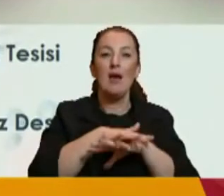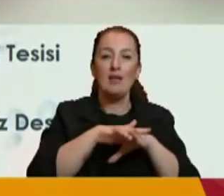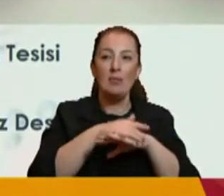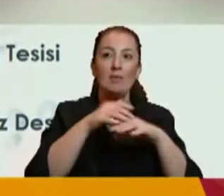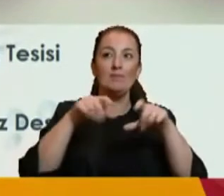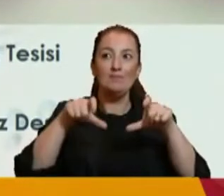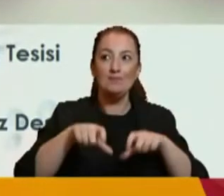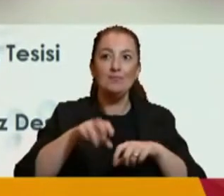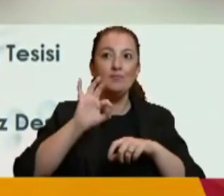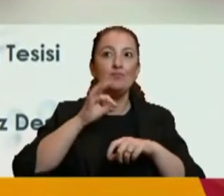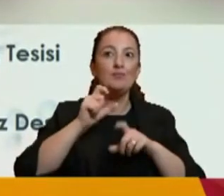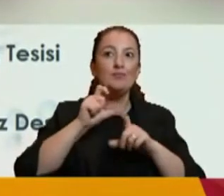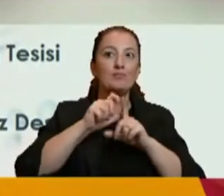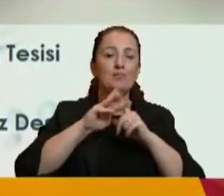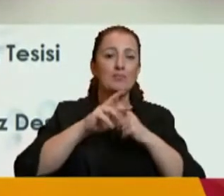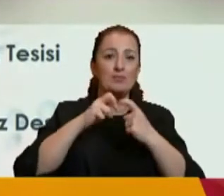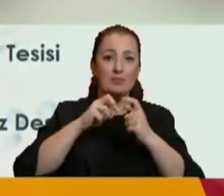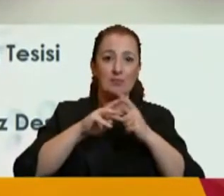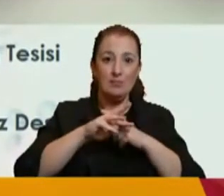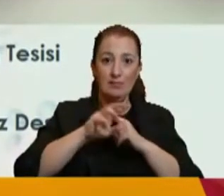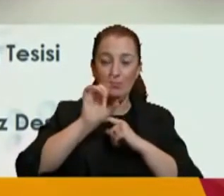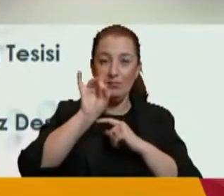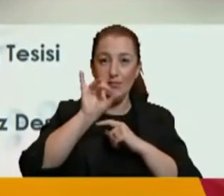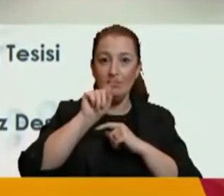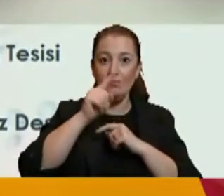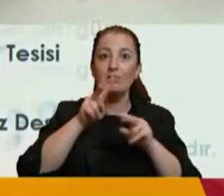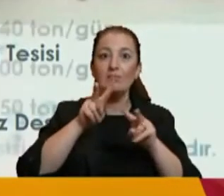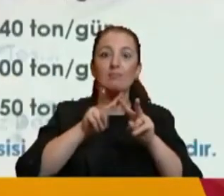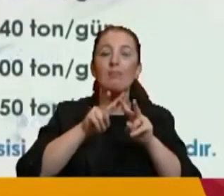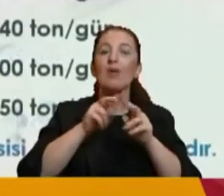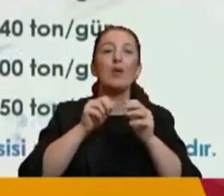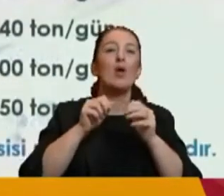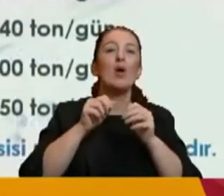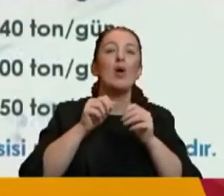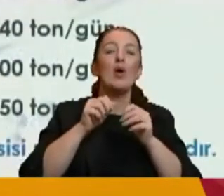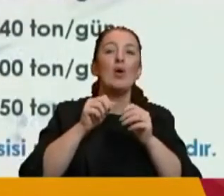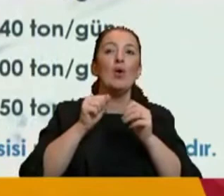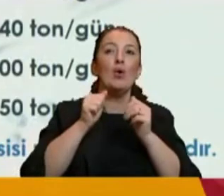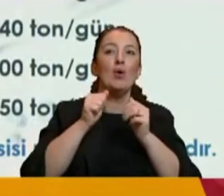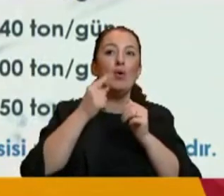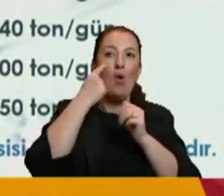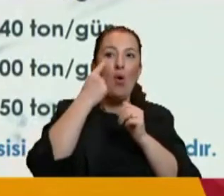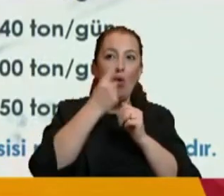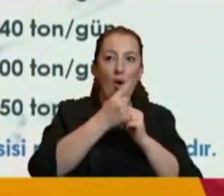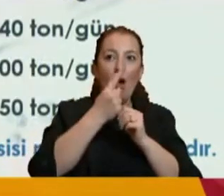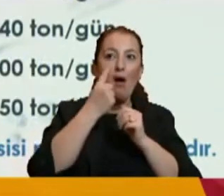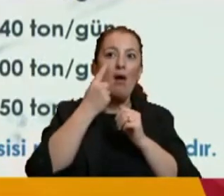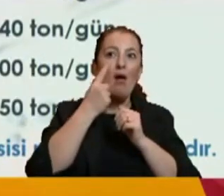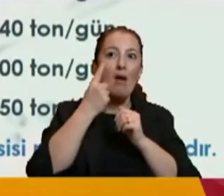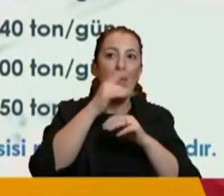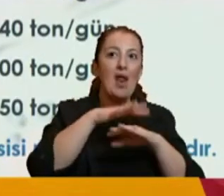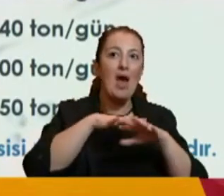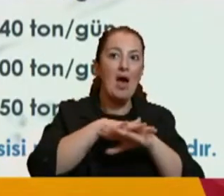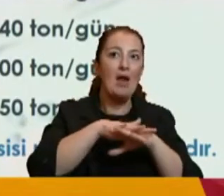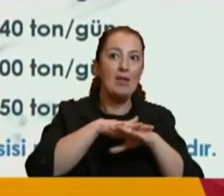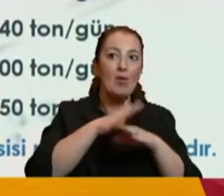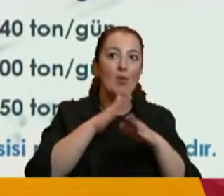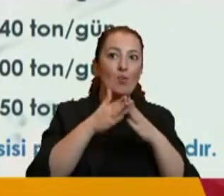Gümüşdere CD 15 metreküp bölüğün kapasitede bir arıtma tesisi